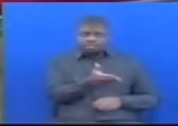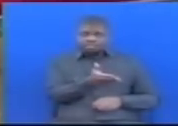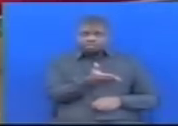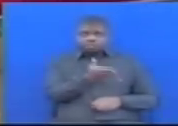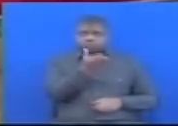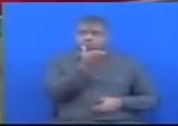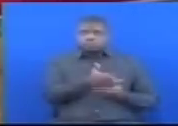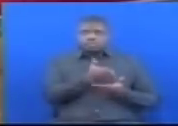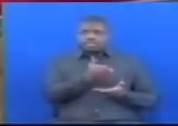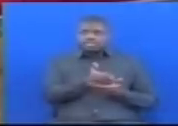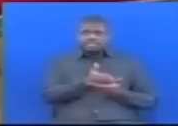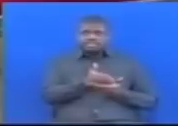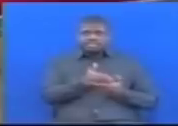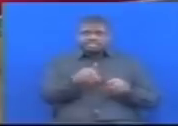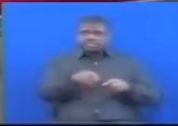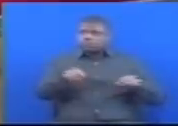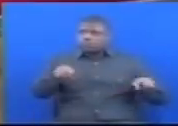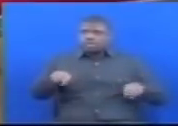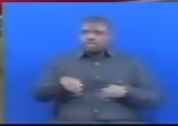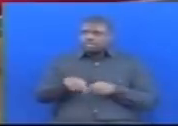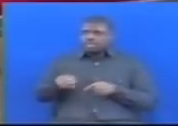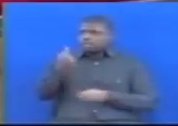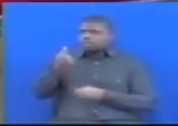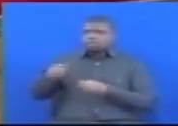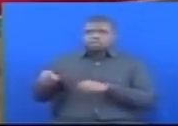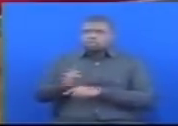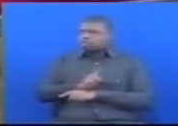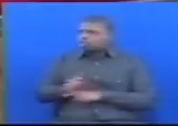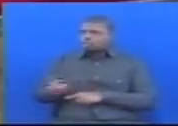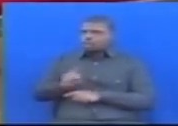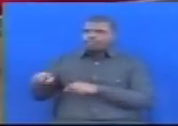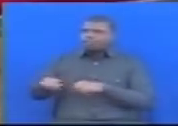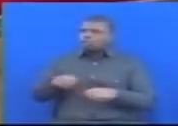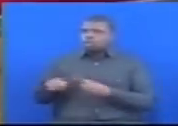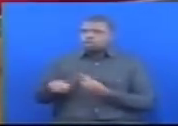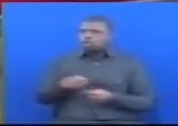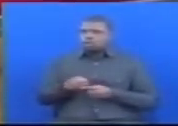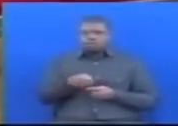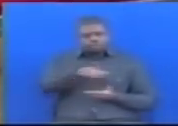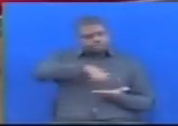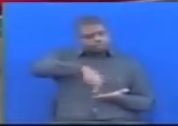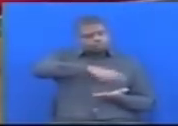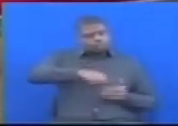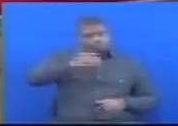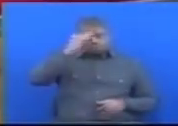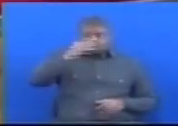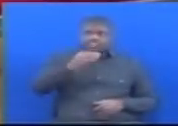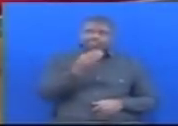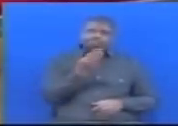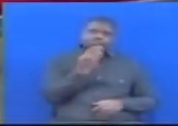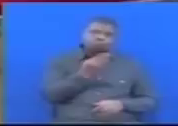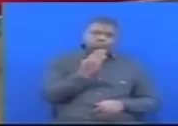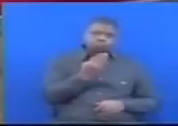kuna mgogoro wa kiwanja kati ya wananchi na jeshi la polisi katika eneo la kituo cha polisi Bububu.